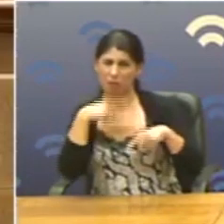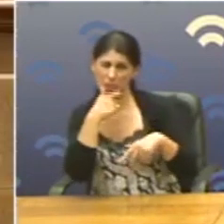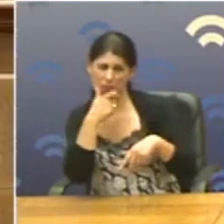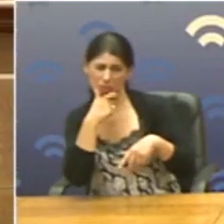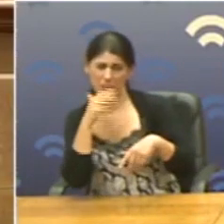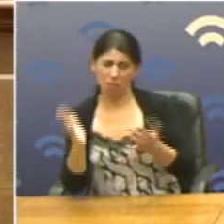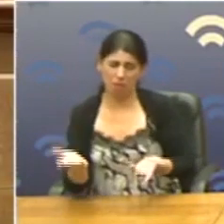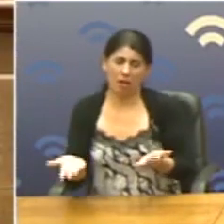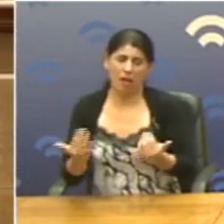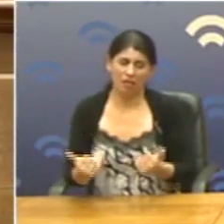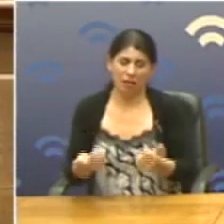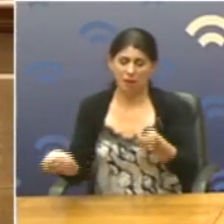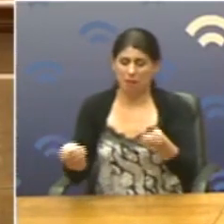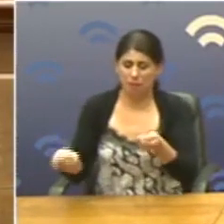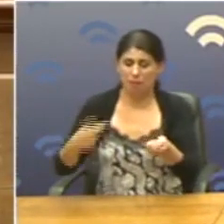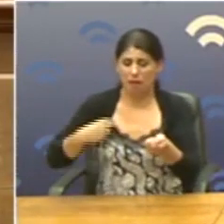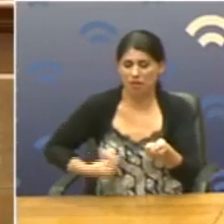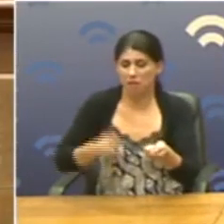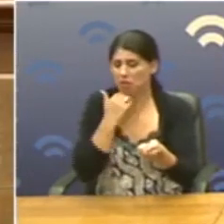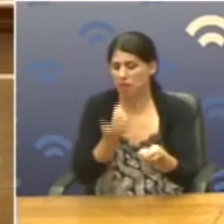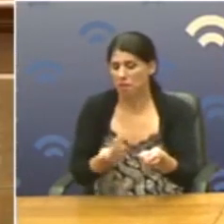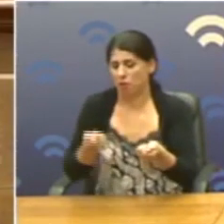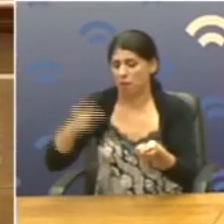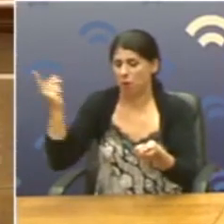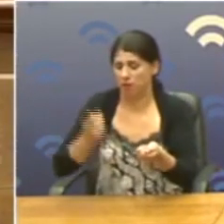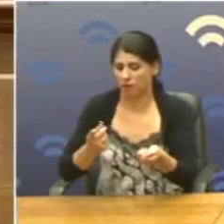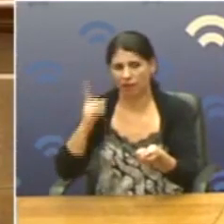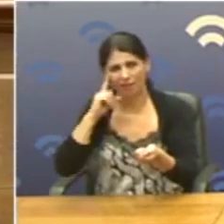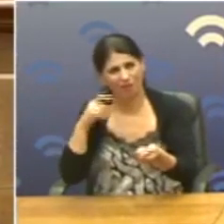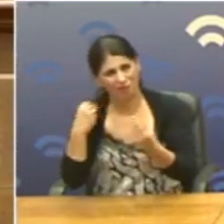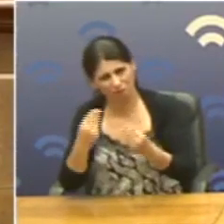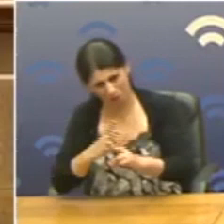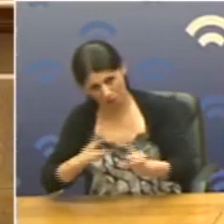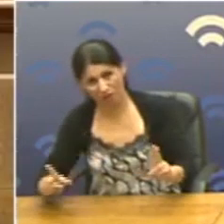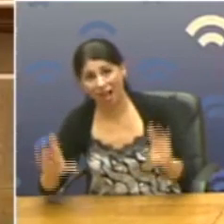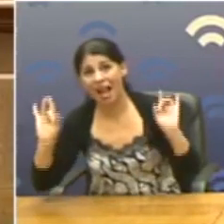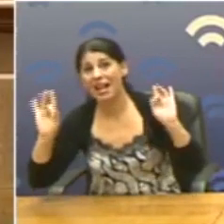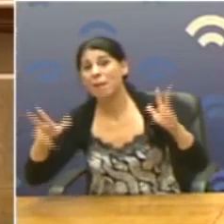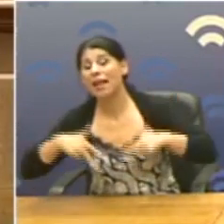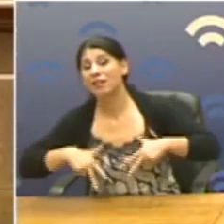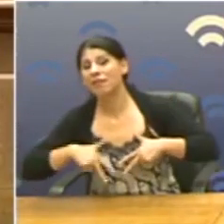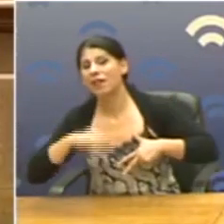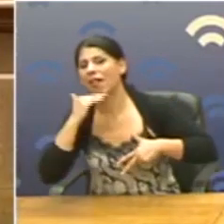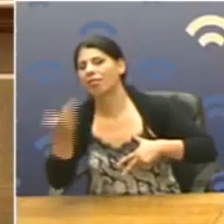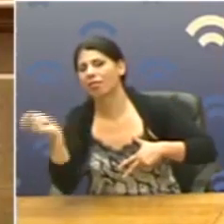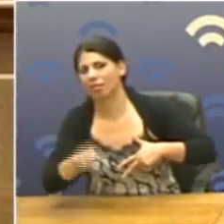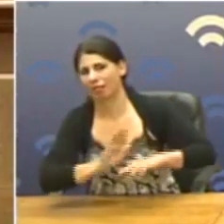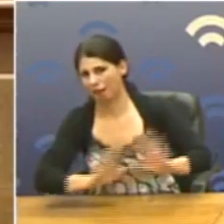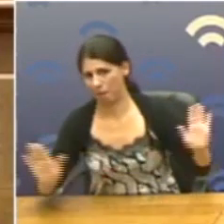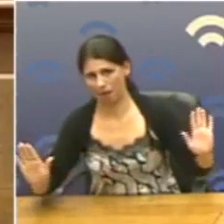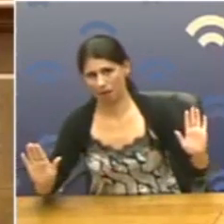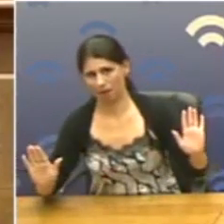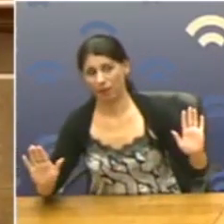δίθεν ακυβερνησία των Δήμων, ξέρει πολύ καλά πως καμιά ακυβερνησία δεν πρόκειται να υπάρξει.